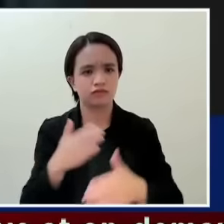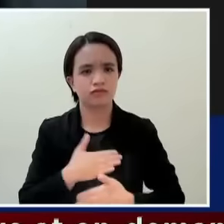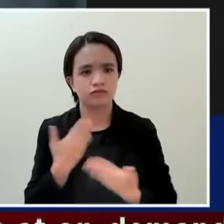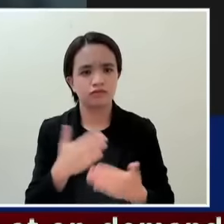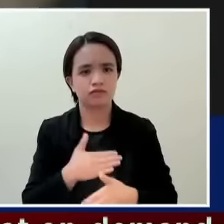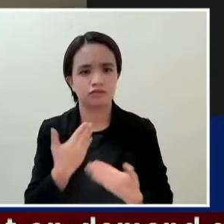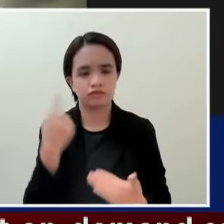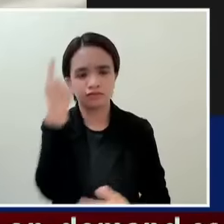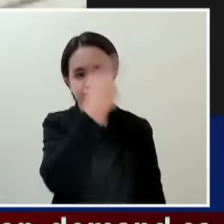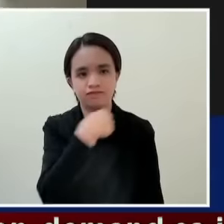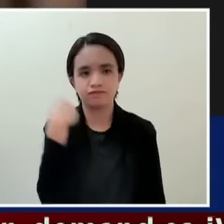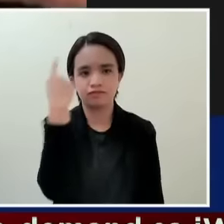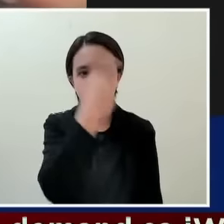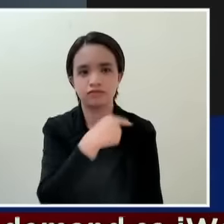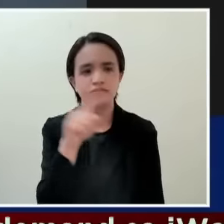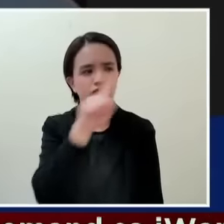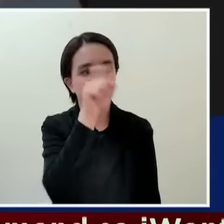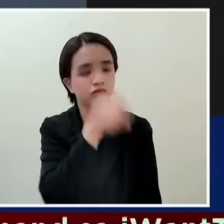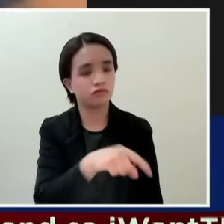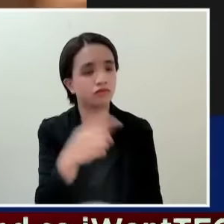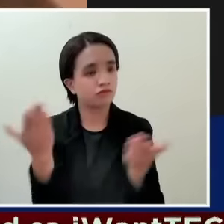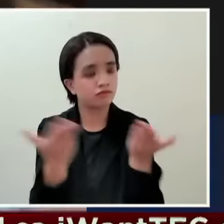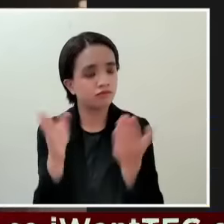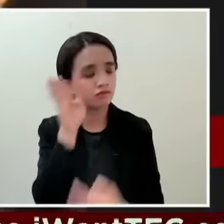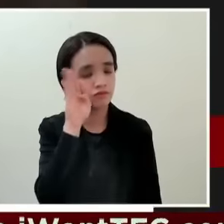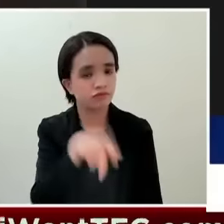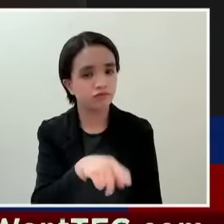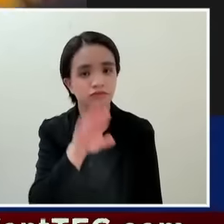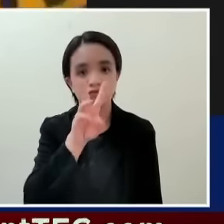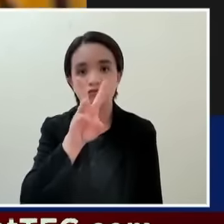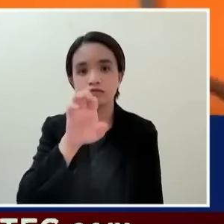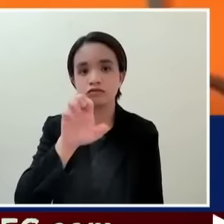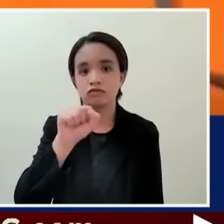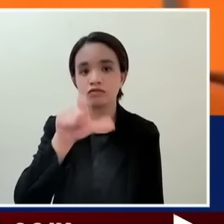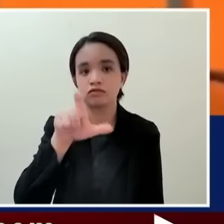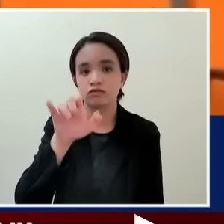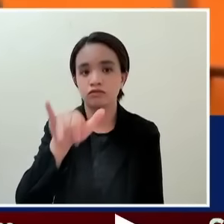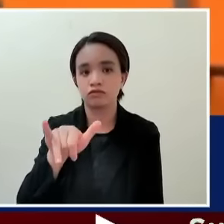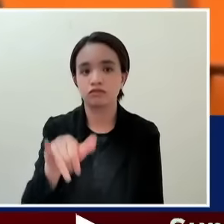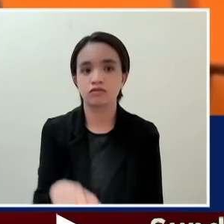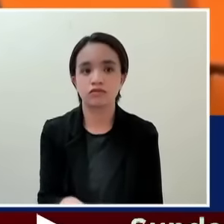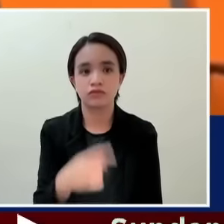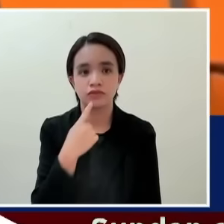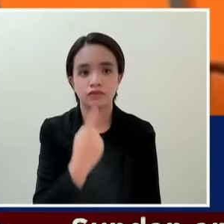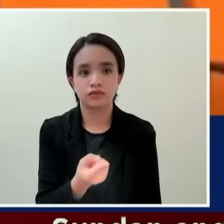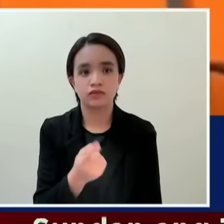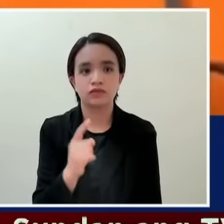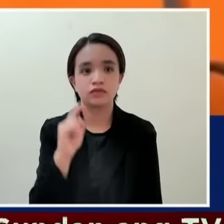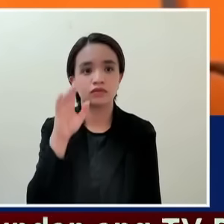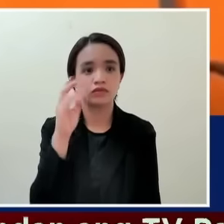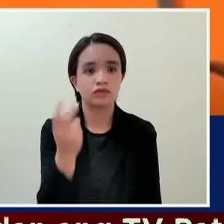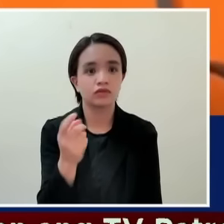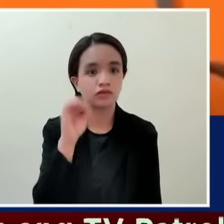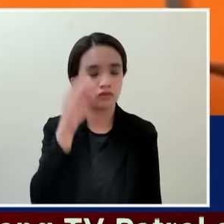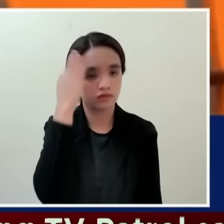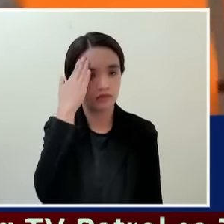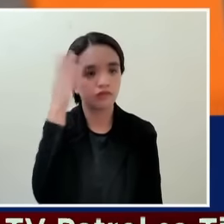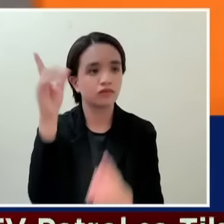itsura. Tinanong natin si Go kung nasan ang kanyang kapatid na si Wesley at tinanong din natin siya ng immigration kung kilala niya si